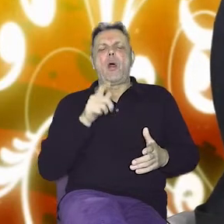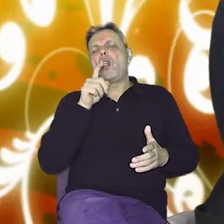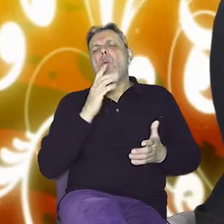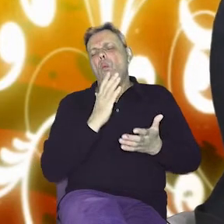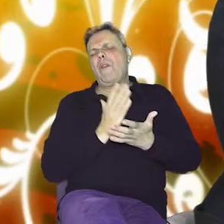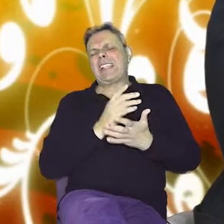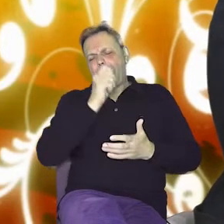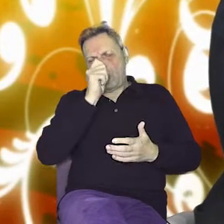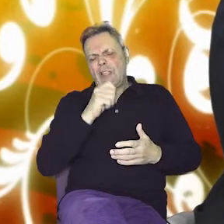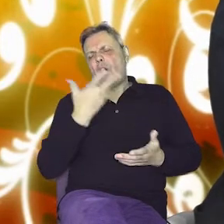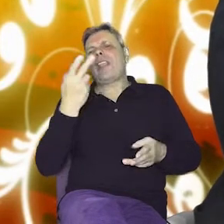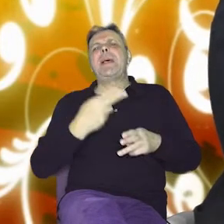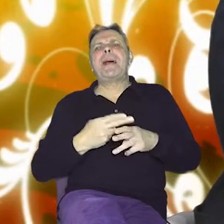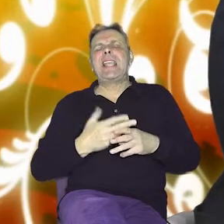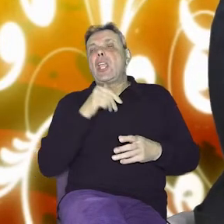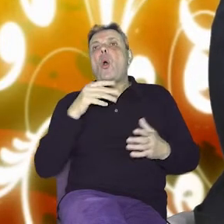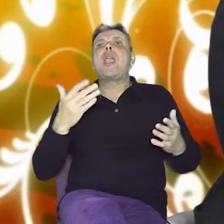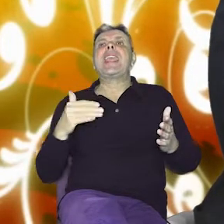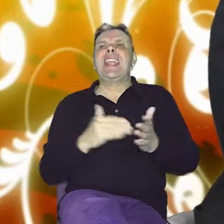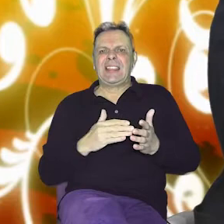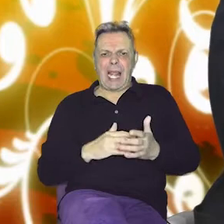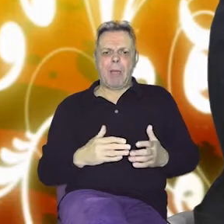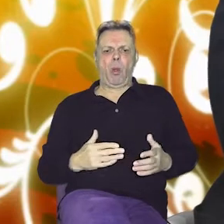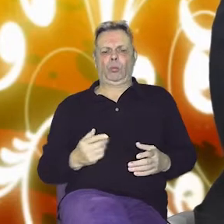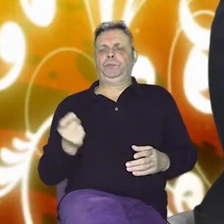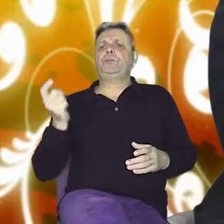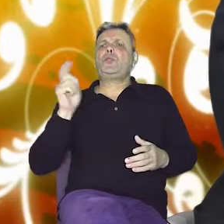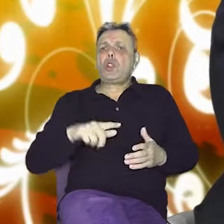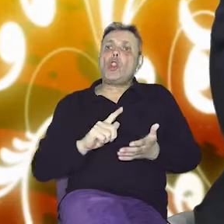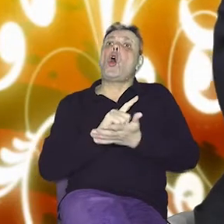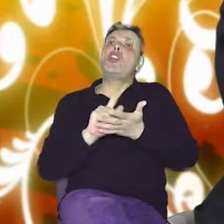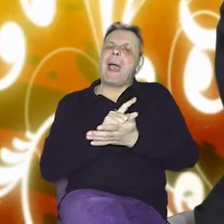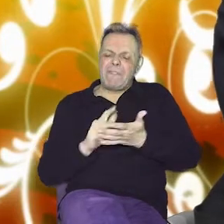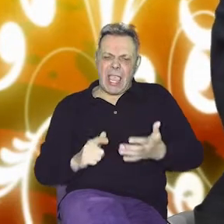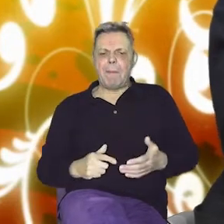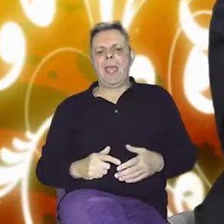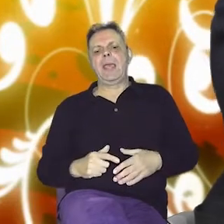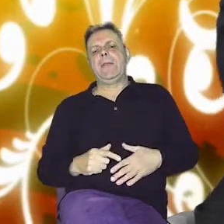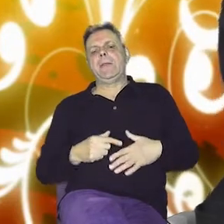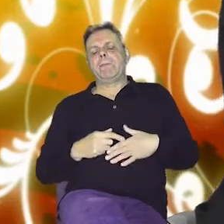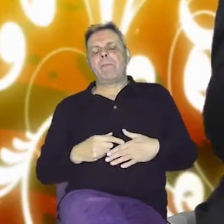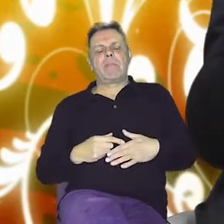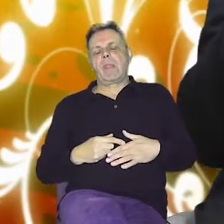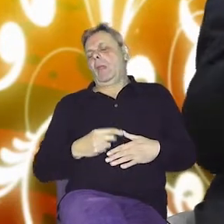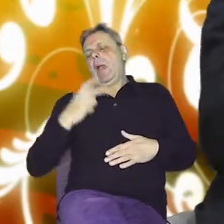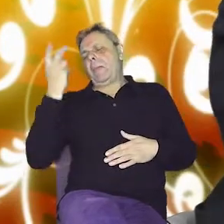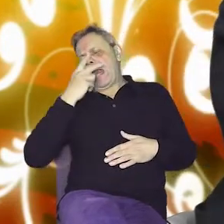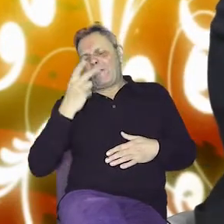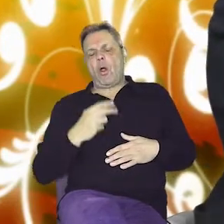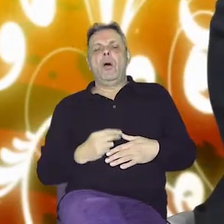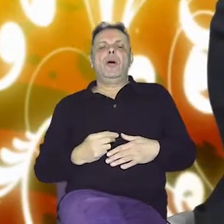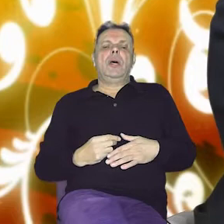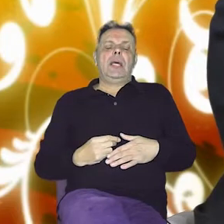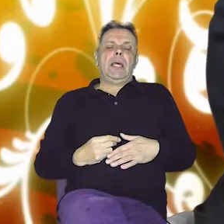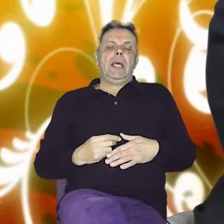se poštivalo da se pacijenti koji trebaju do tu određeno vrijeme, zbog toga sam i spomenuo hemodijalizu, da, koja ima ono što termin, je. Što